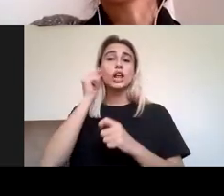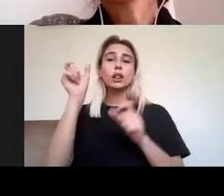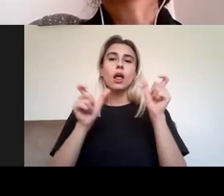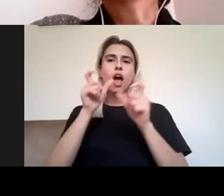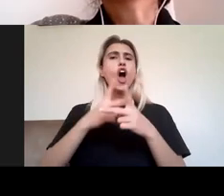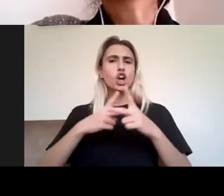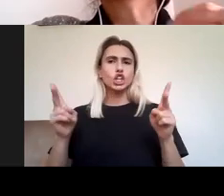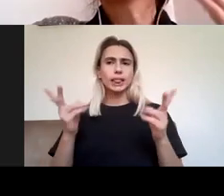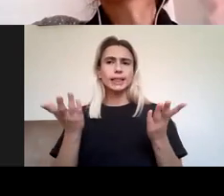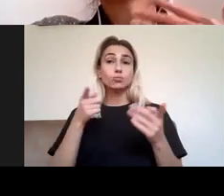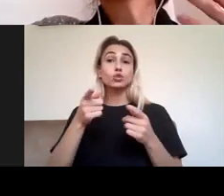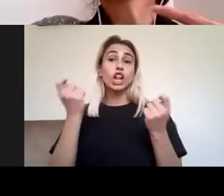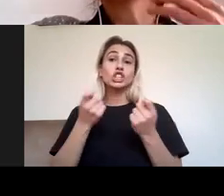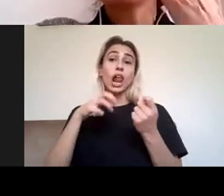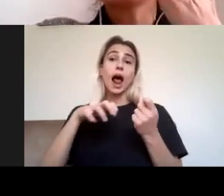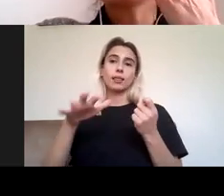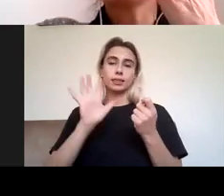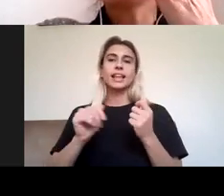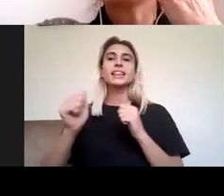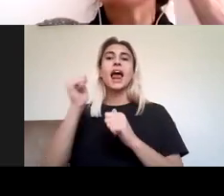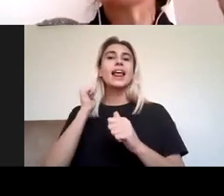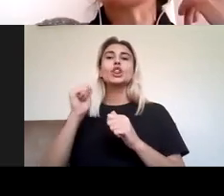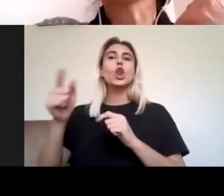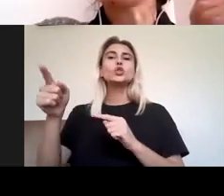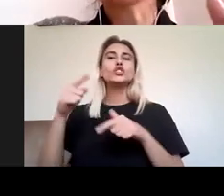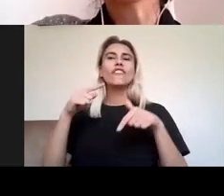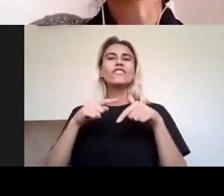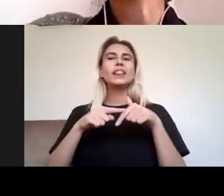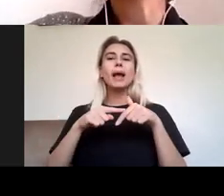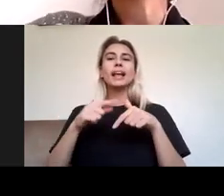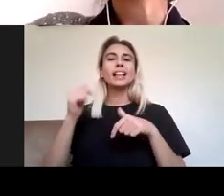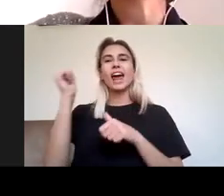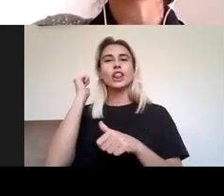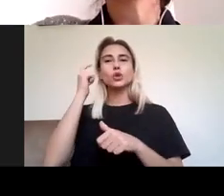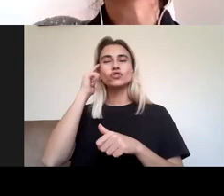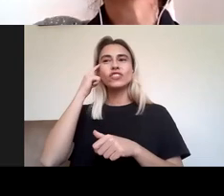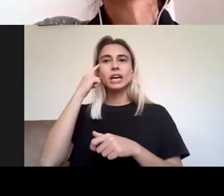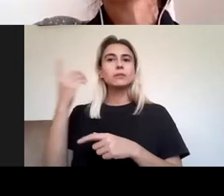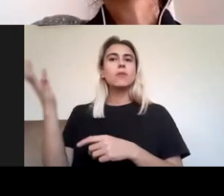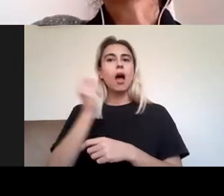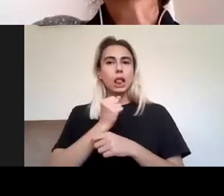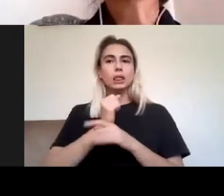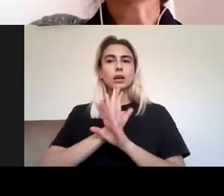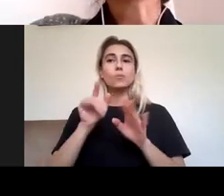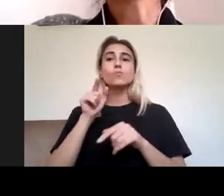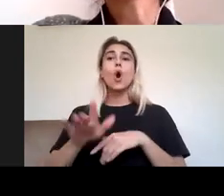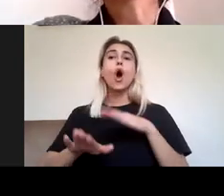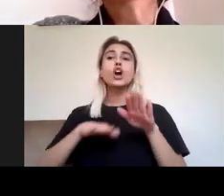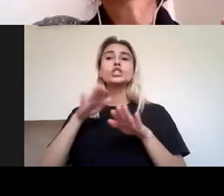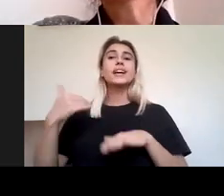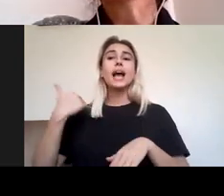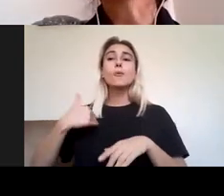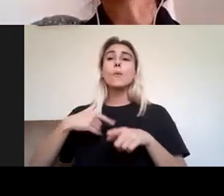açıldı. Ve onların geri dönüşlerine ilişkin şeyler alındı, geri dönüşler alındı. Ama bu aşamada kamuyla